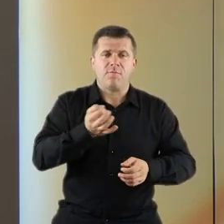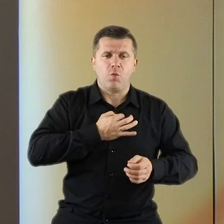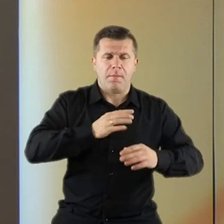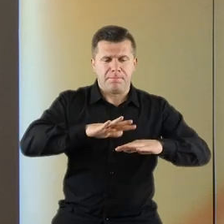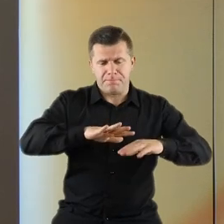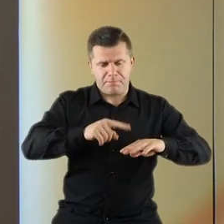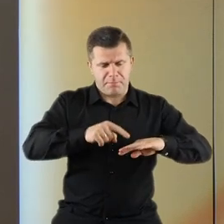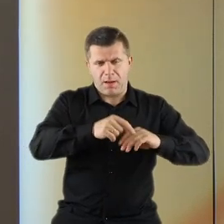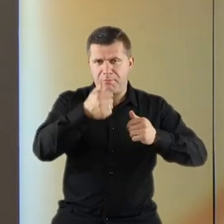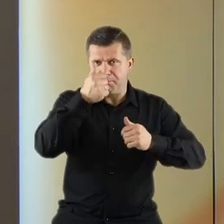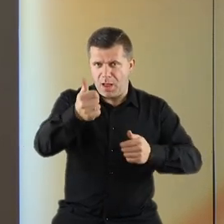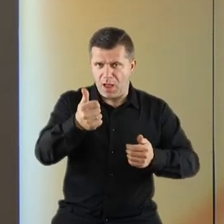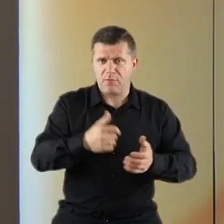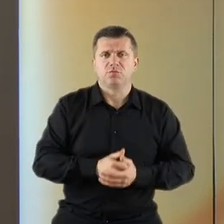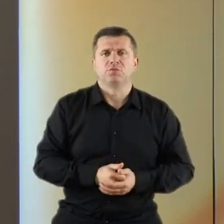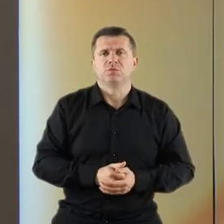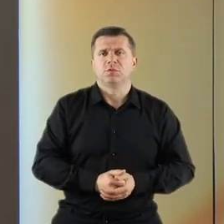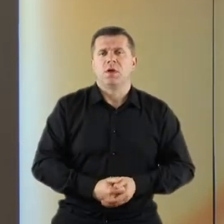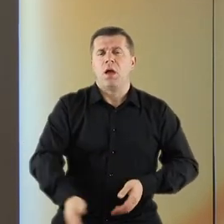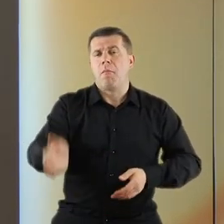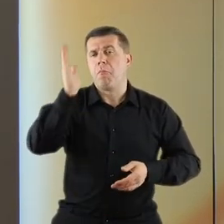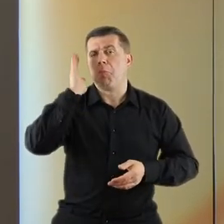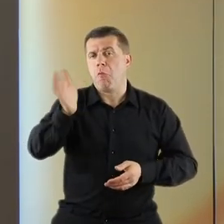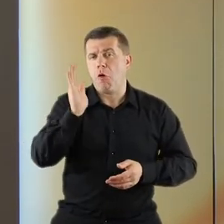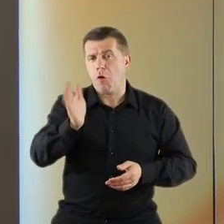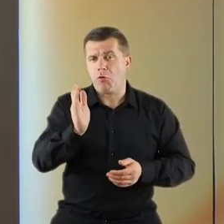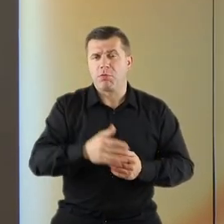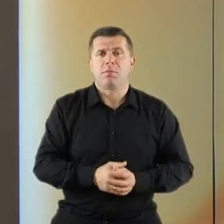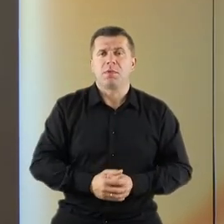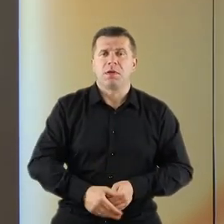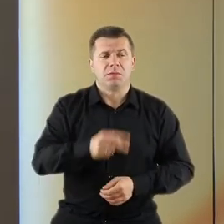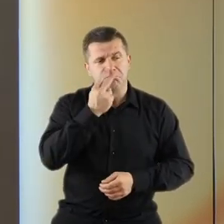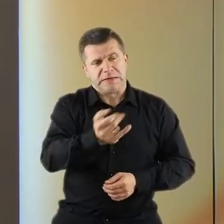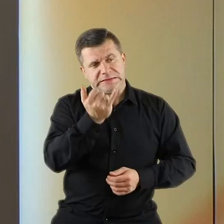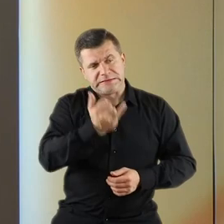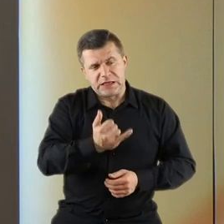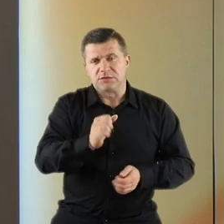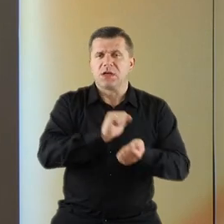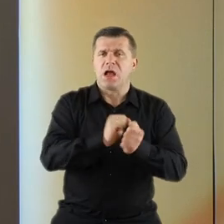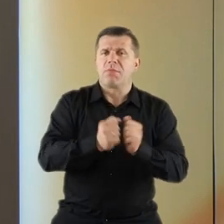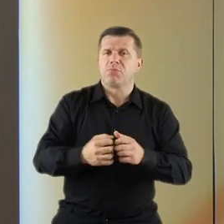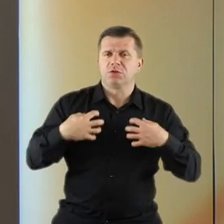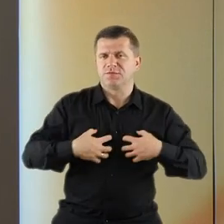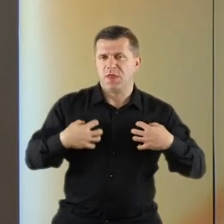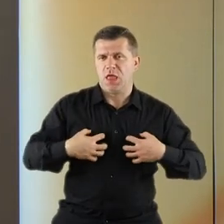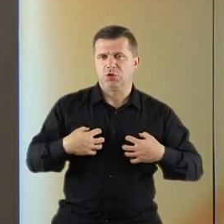palce najpierw a dopiero potem na dziecko czy na jakieś zwierzę